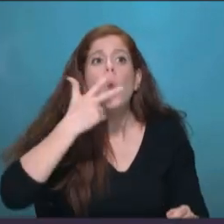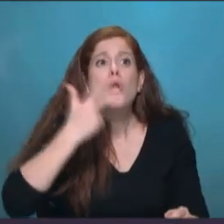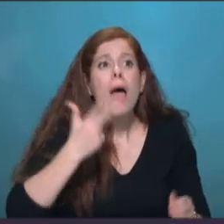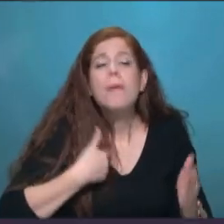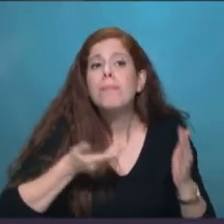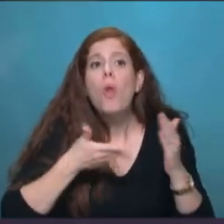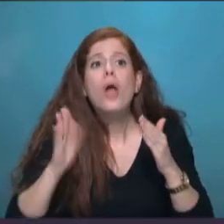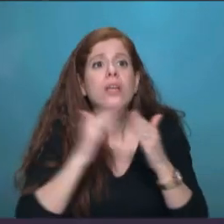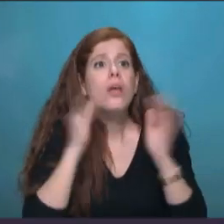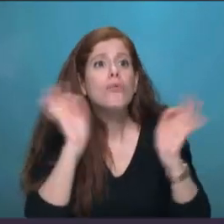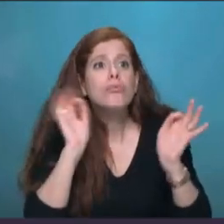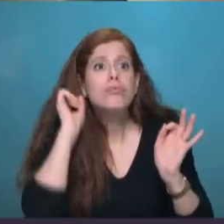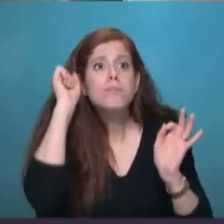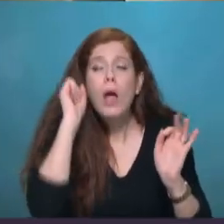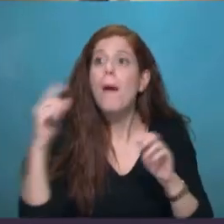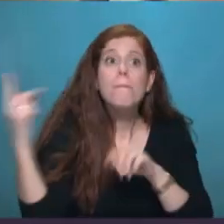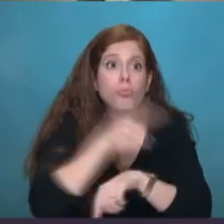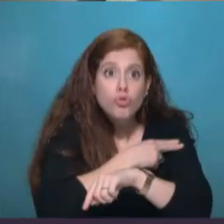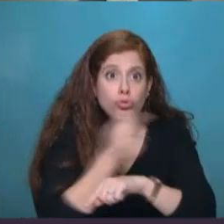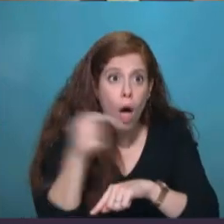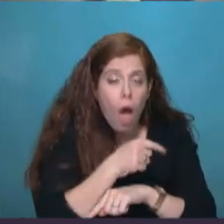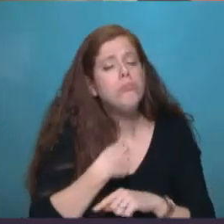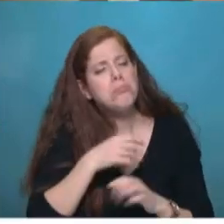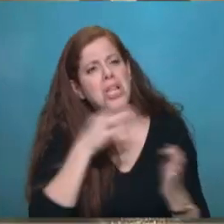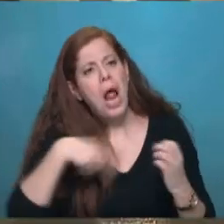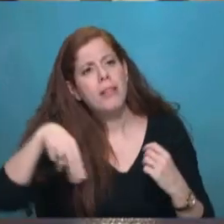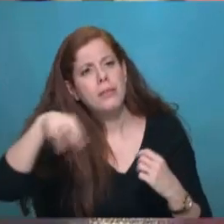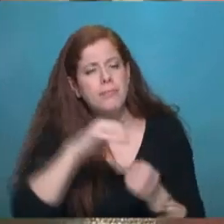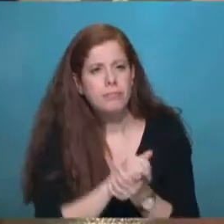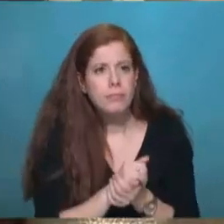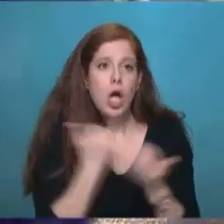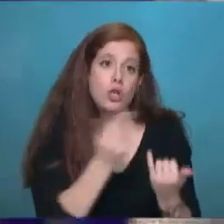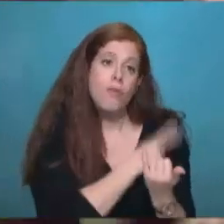על המשטרה מוטלת כעת המשימה להרגיע את השטח.